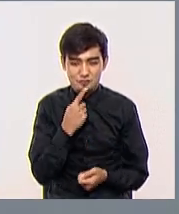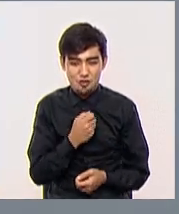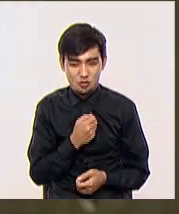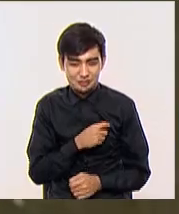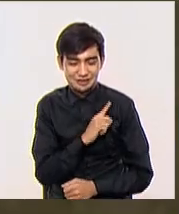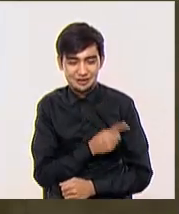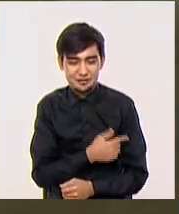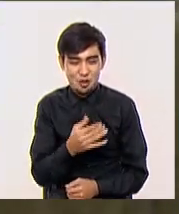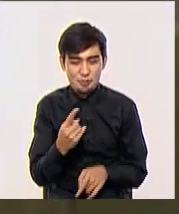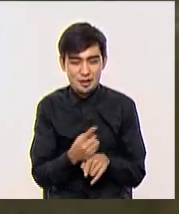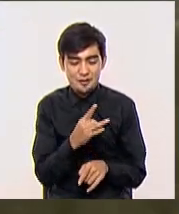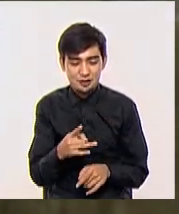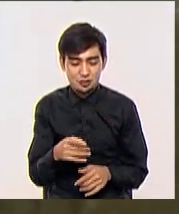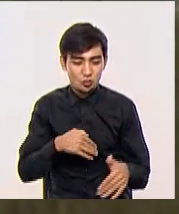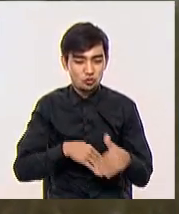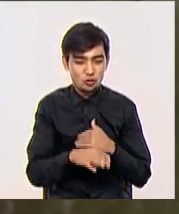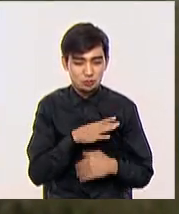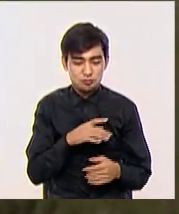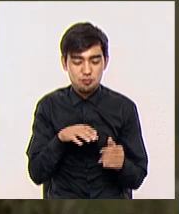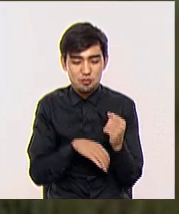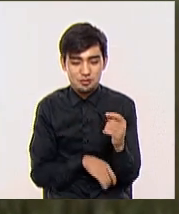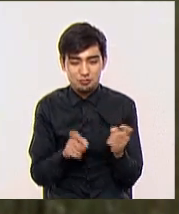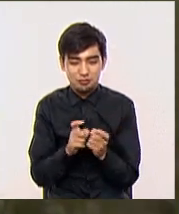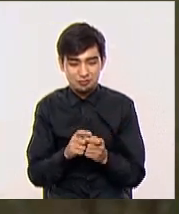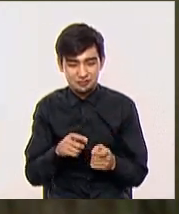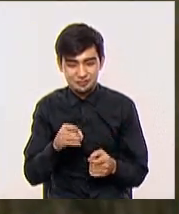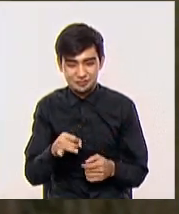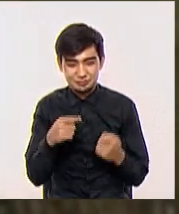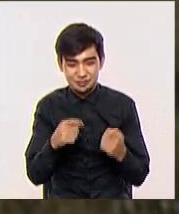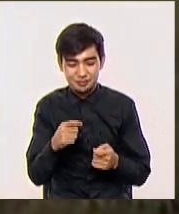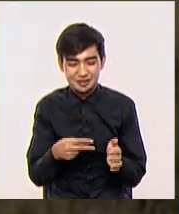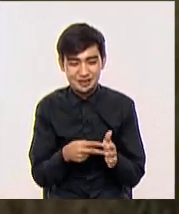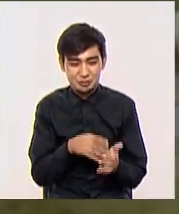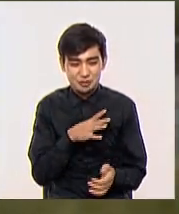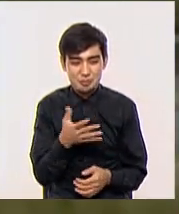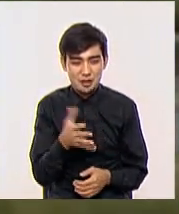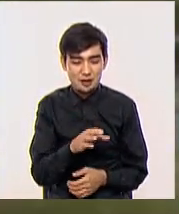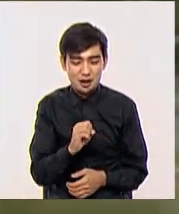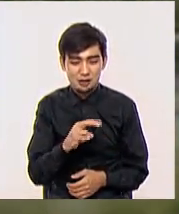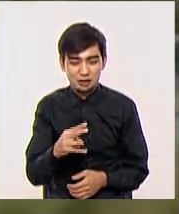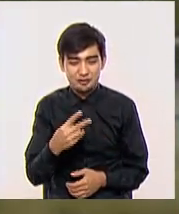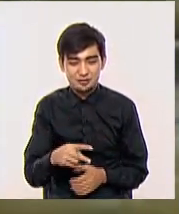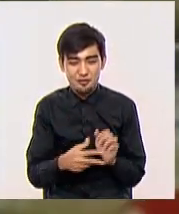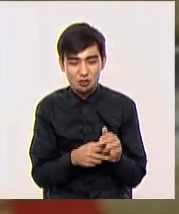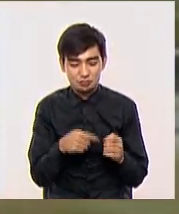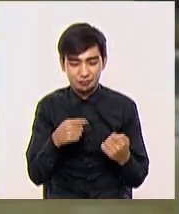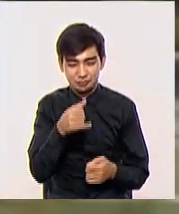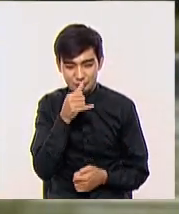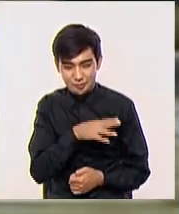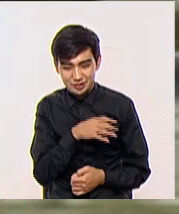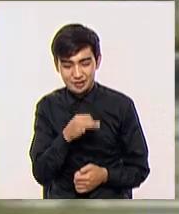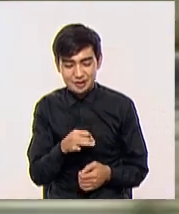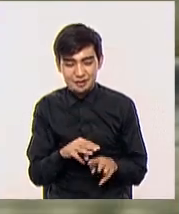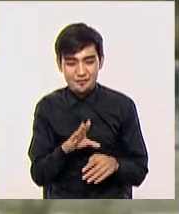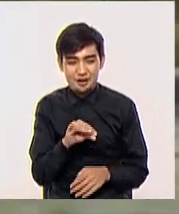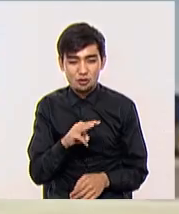военно-воздушных сил. Первый раз он покинул пост после скандала, связанного с занижением продажной цены 5 бортов Ан-28, который реализовало